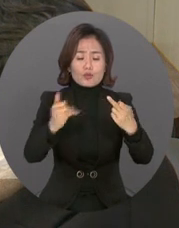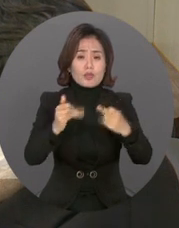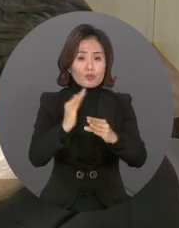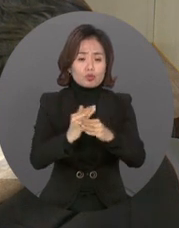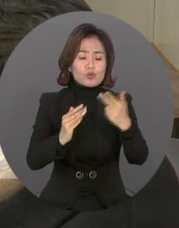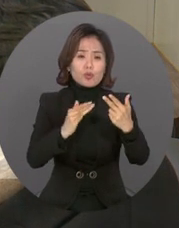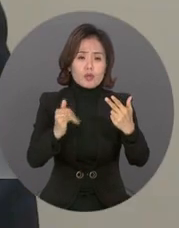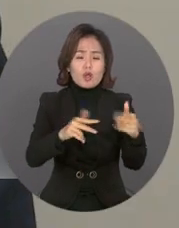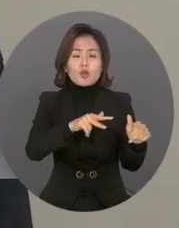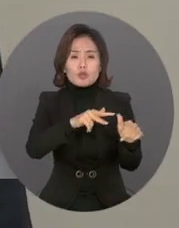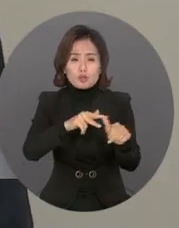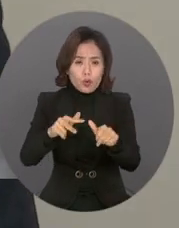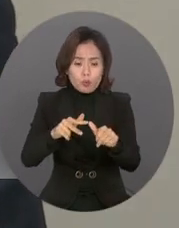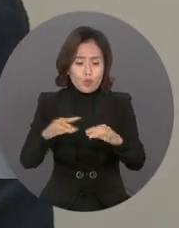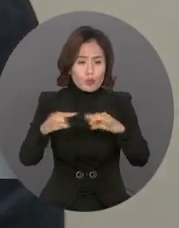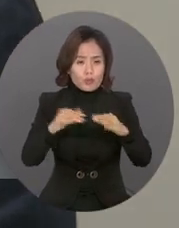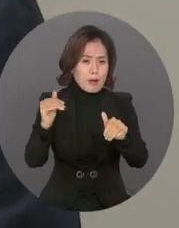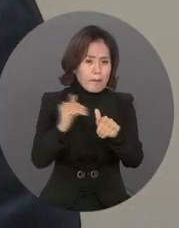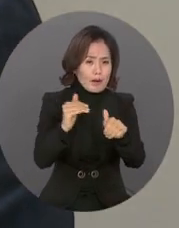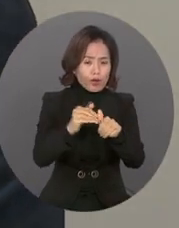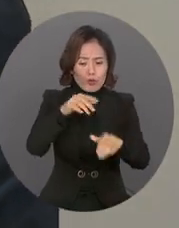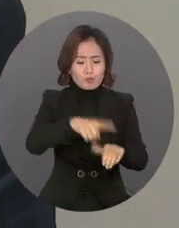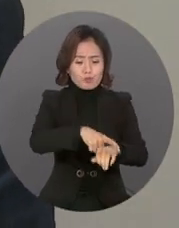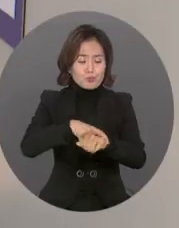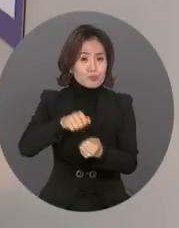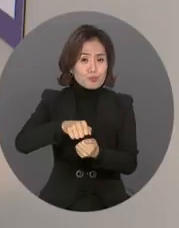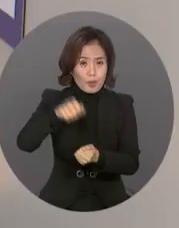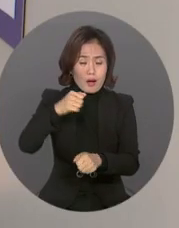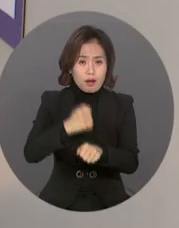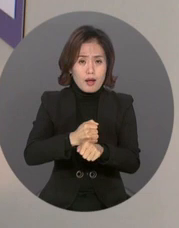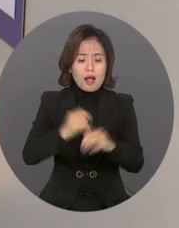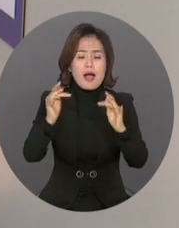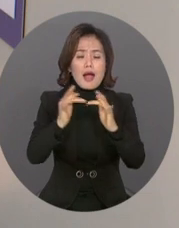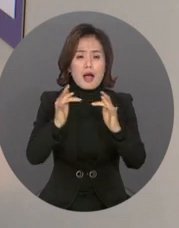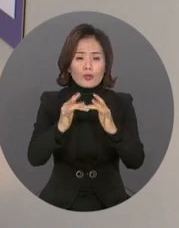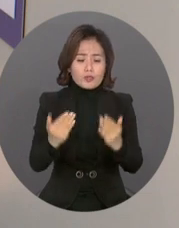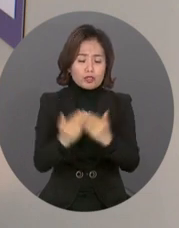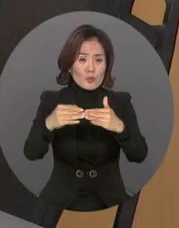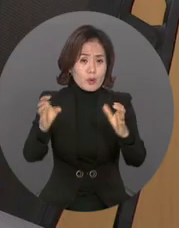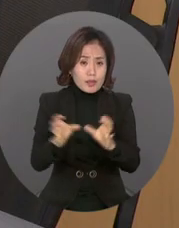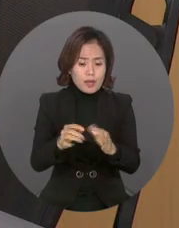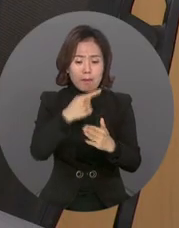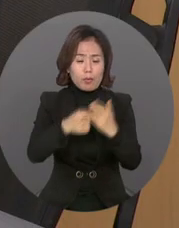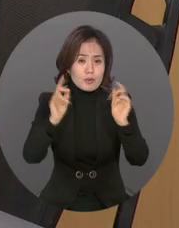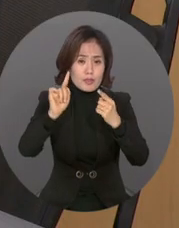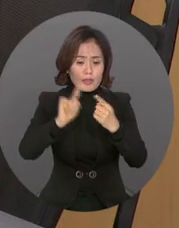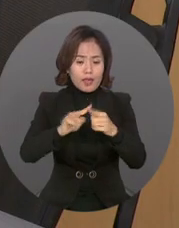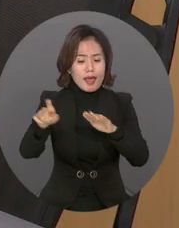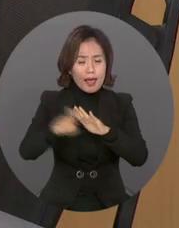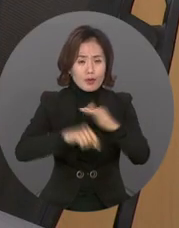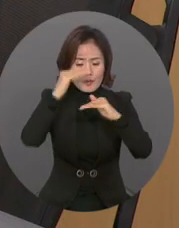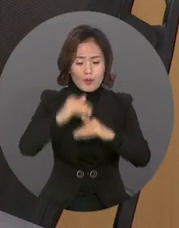7명은 정보통신망 침해 등의 혐의로 구속됐습니다. 경찰은 한국인터넷진흥원 등과 공조해 피해 업체에 해킹